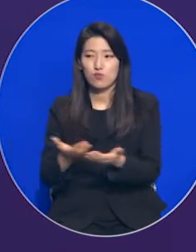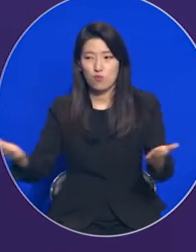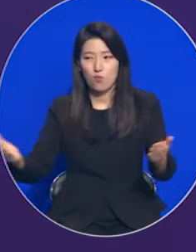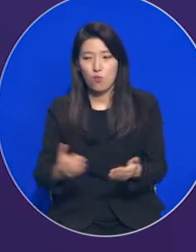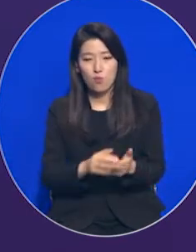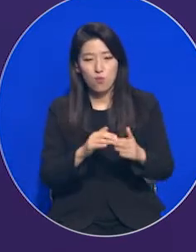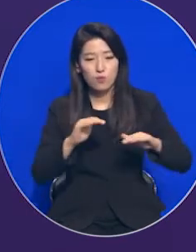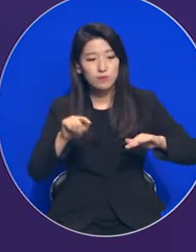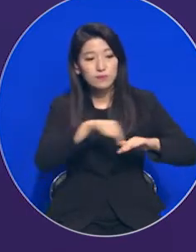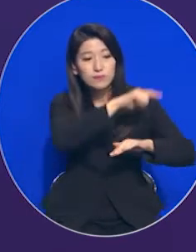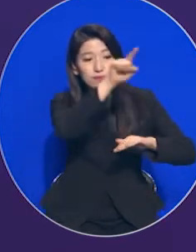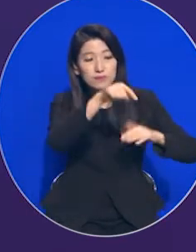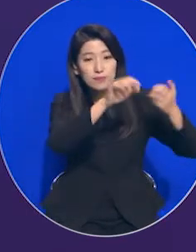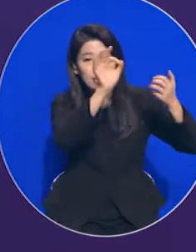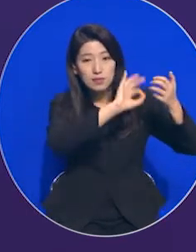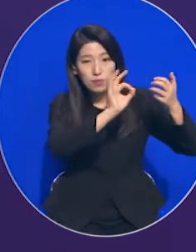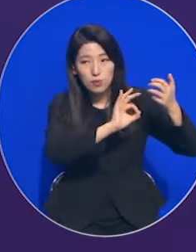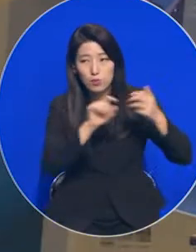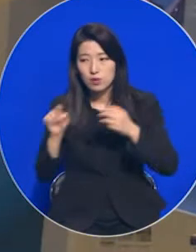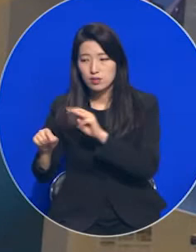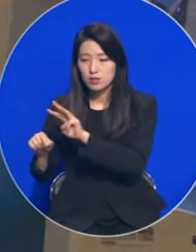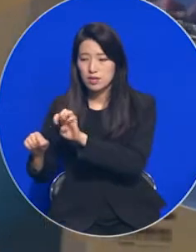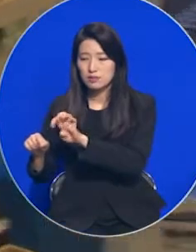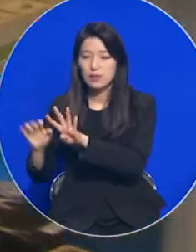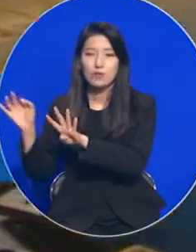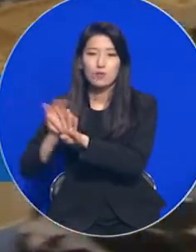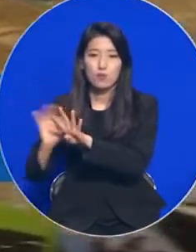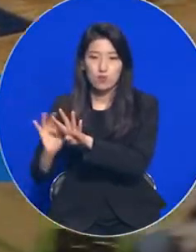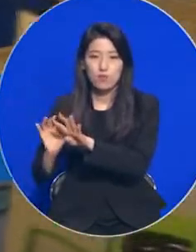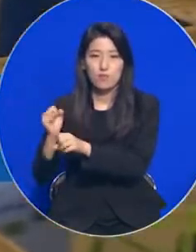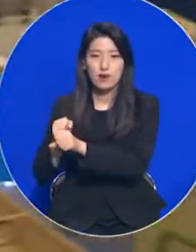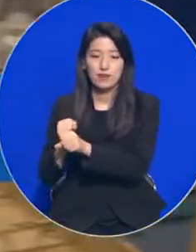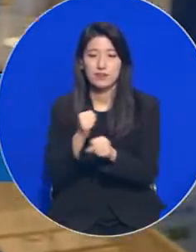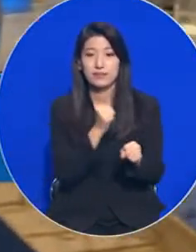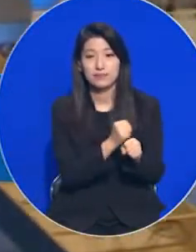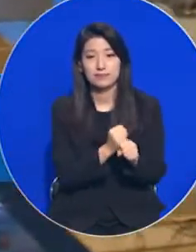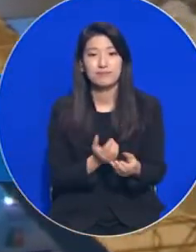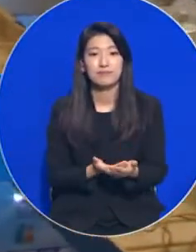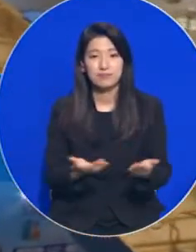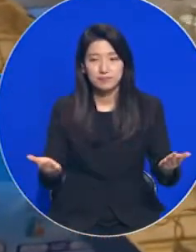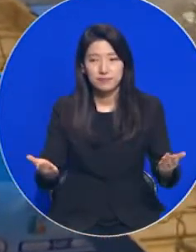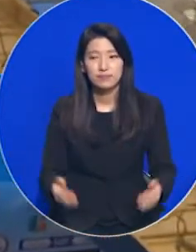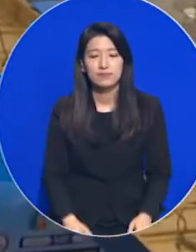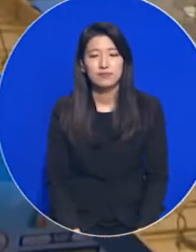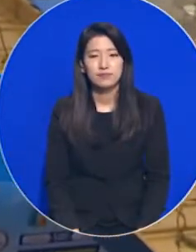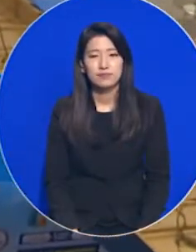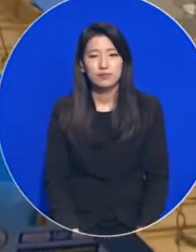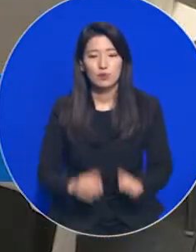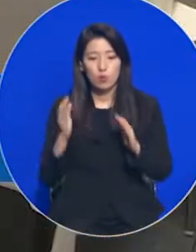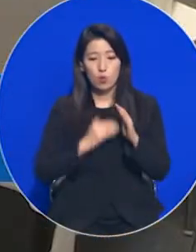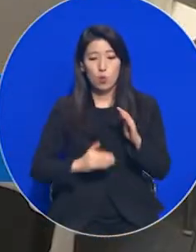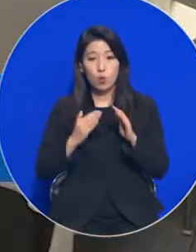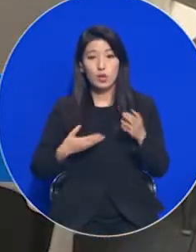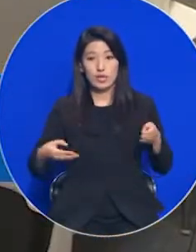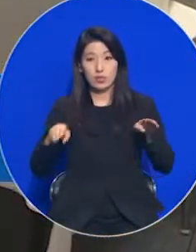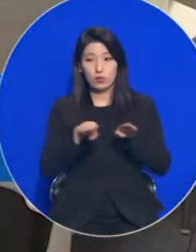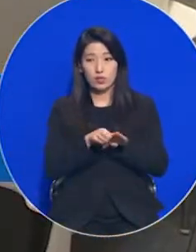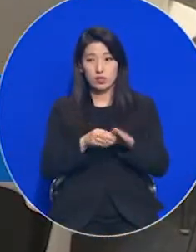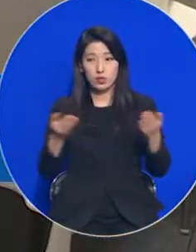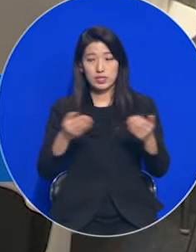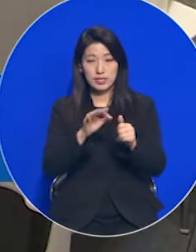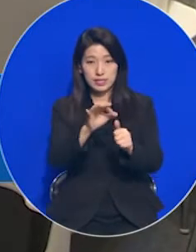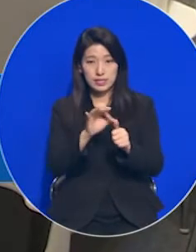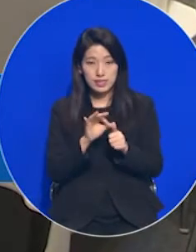사회서비스 일자리의 44% 수준입니다. 또 공공기관의 올해 채용 계획 인원 45% 이상을 상반기에